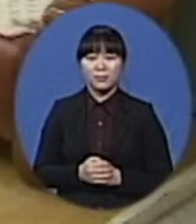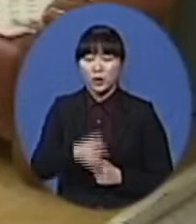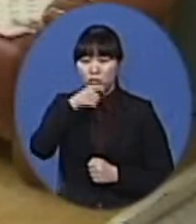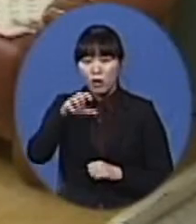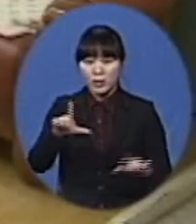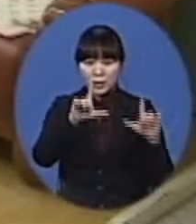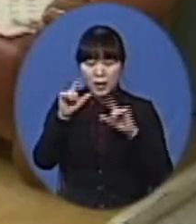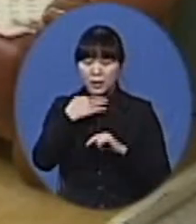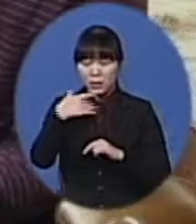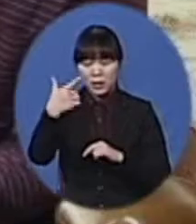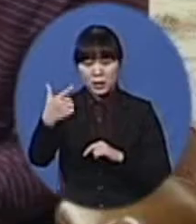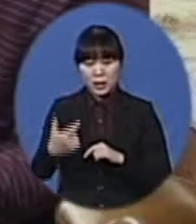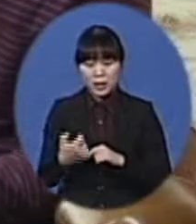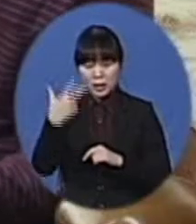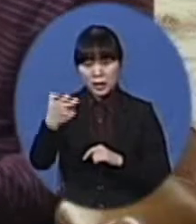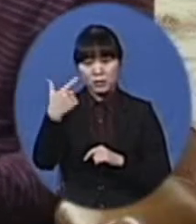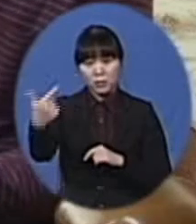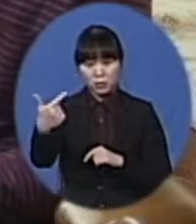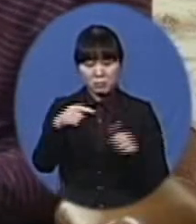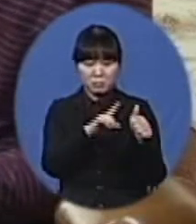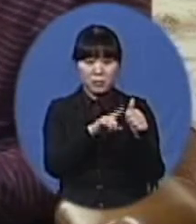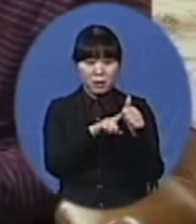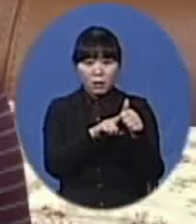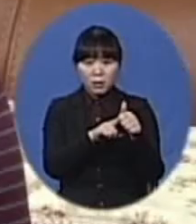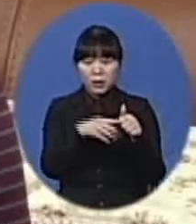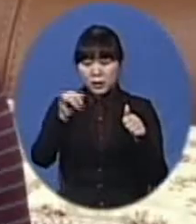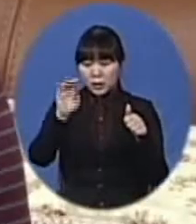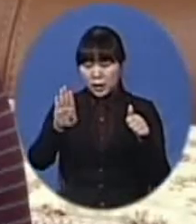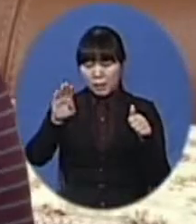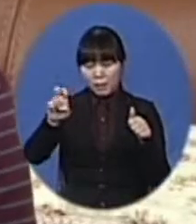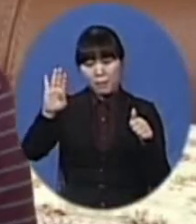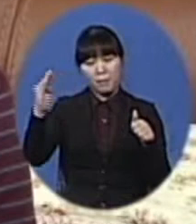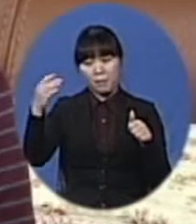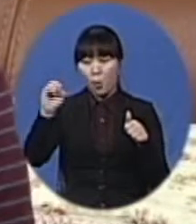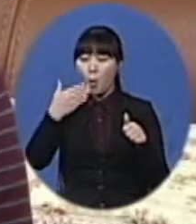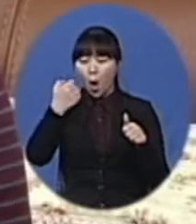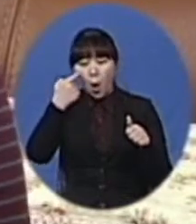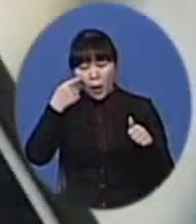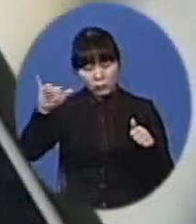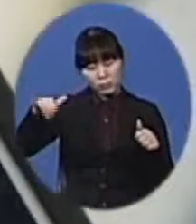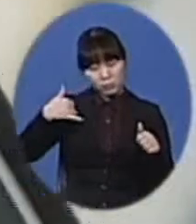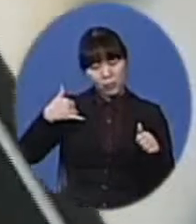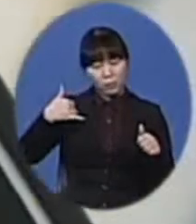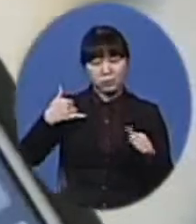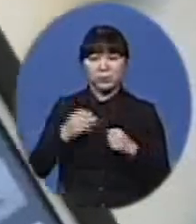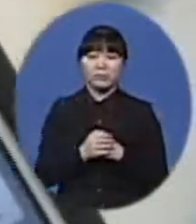수원에 사는 76살 김태우 씨는 얼마 전 참복누에 샘플을 먹어보라는 전화 한 통을